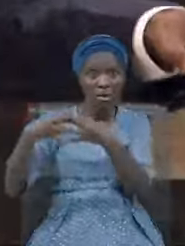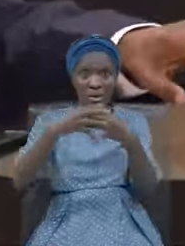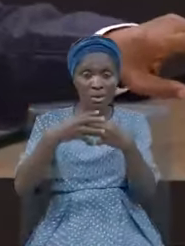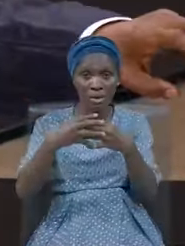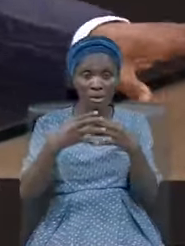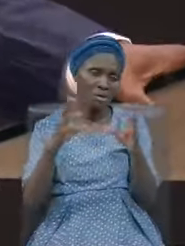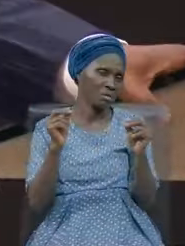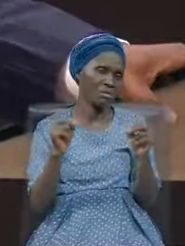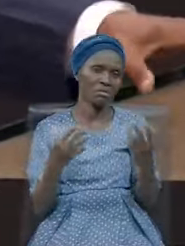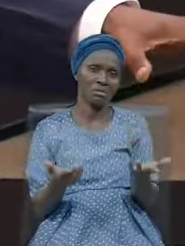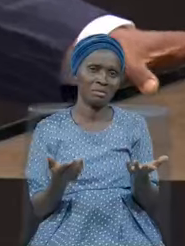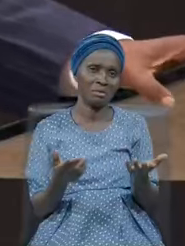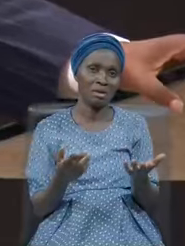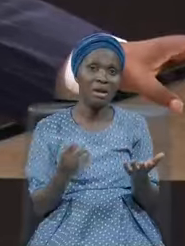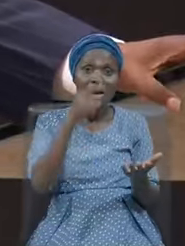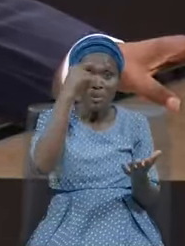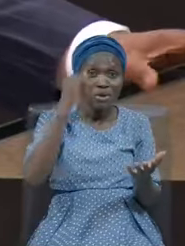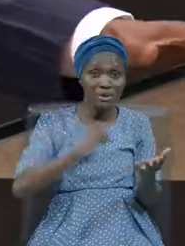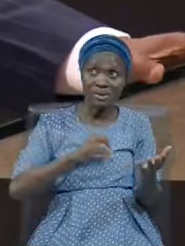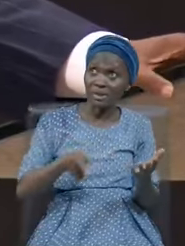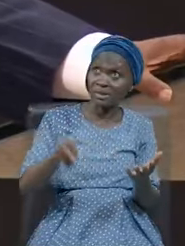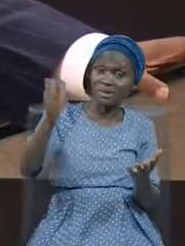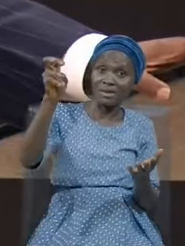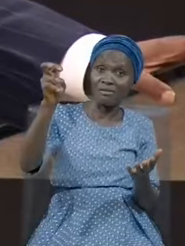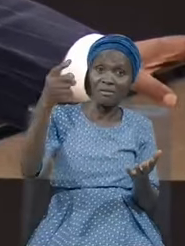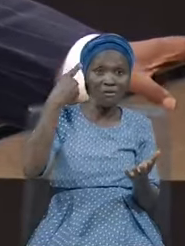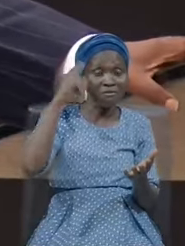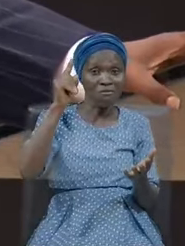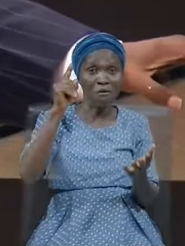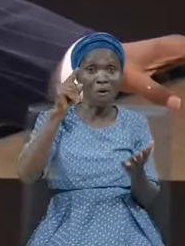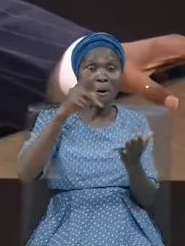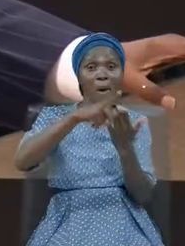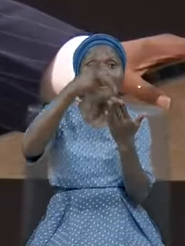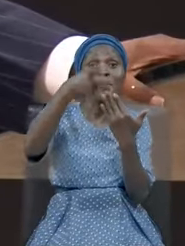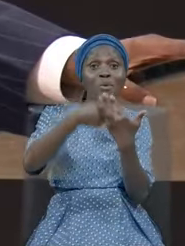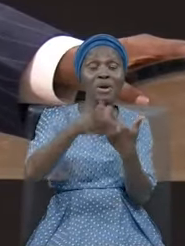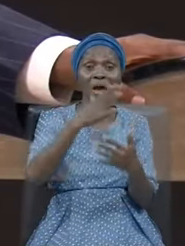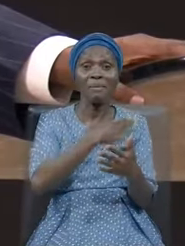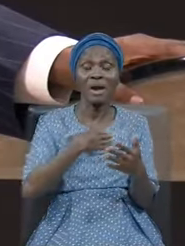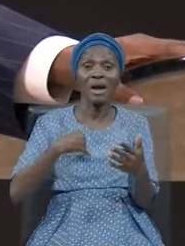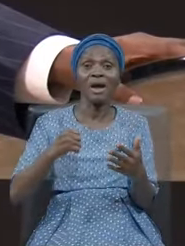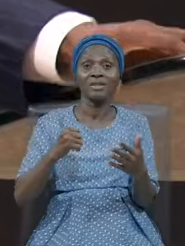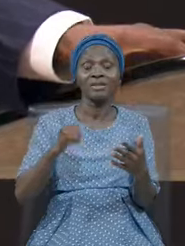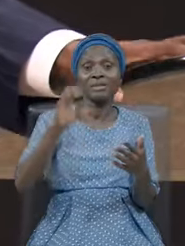immigré non parce que allé à la croisade et aux conférences